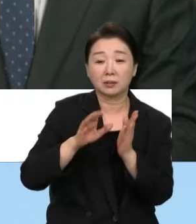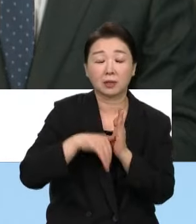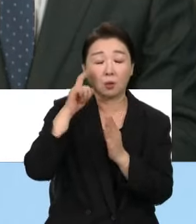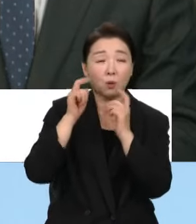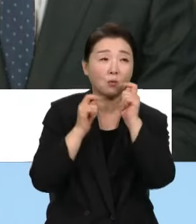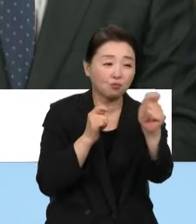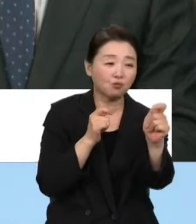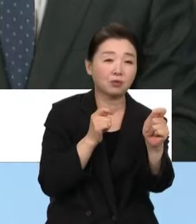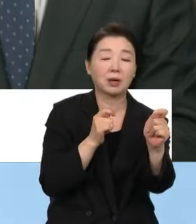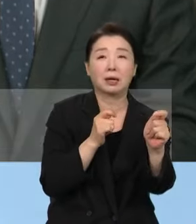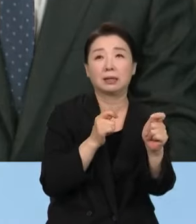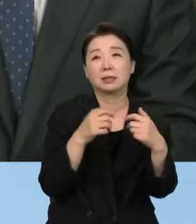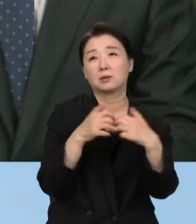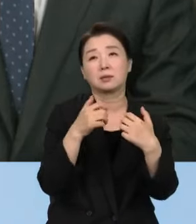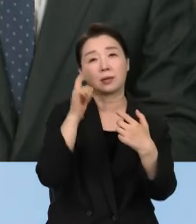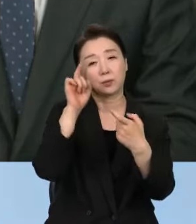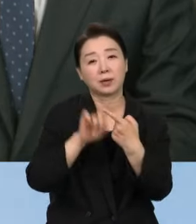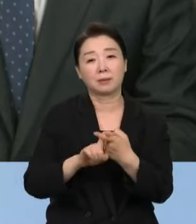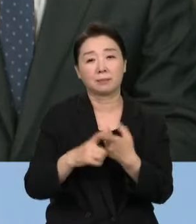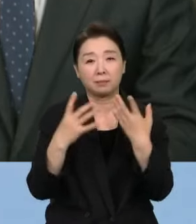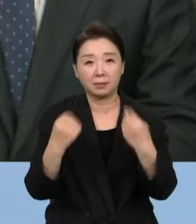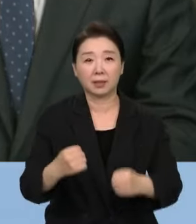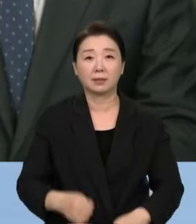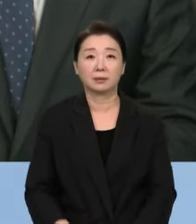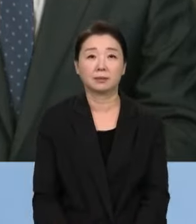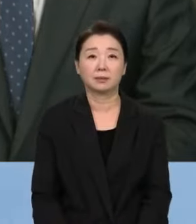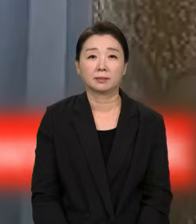전쟁에 관심이 컸던 것으로